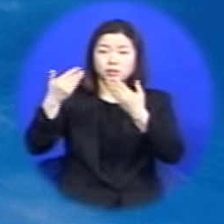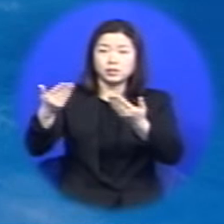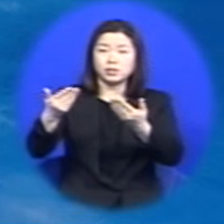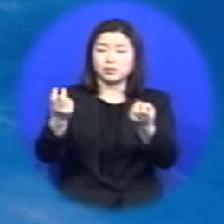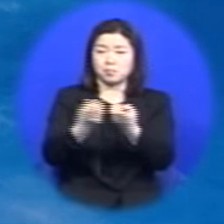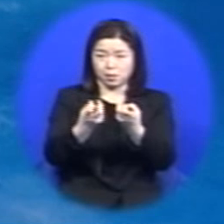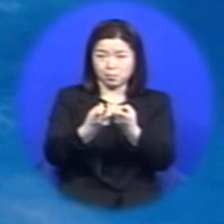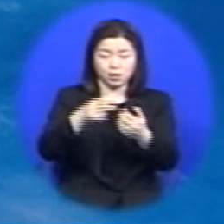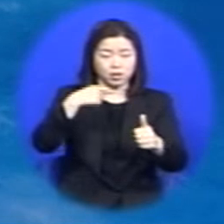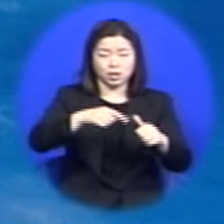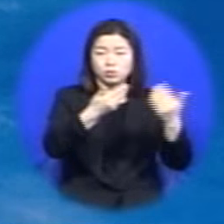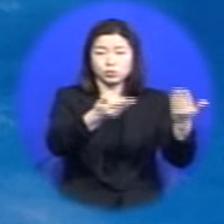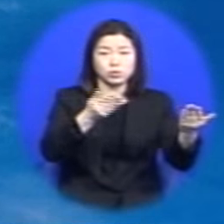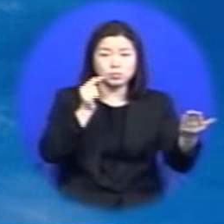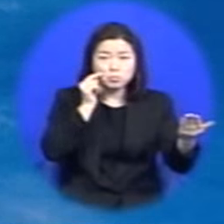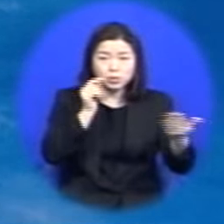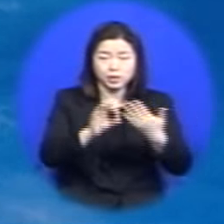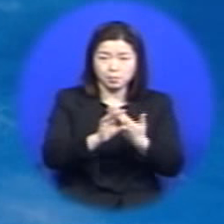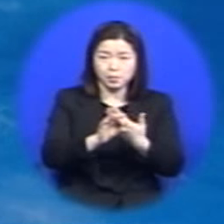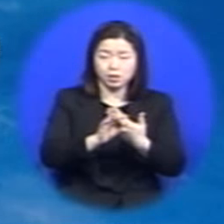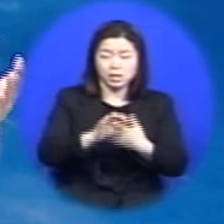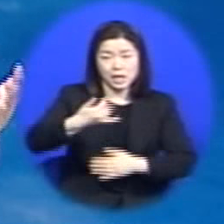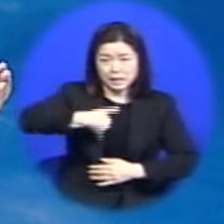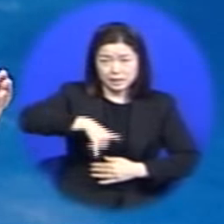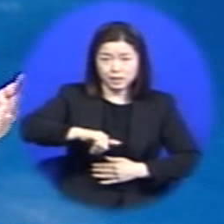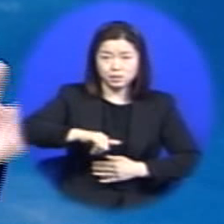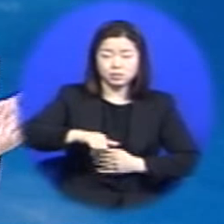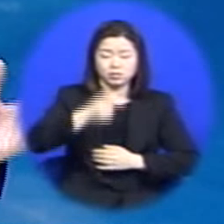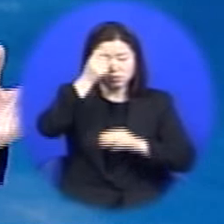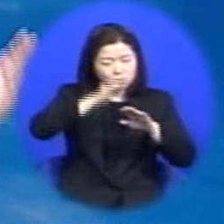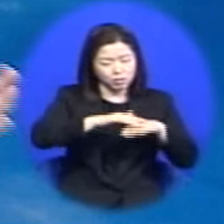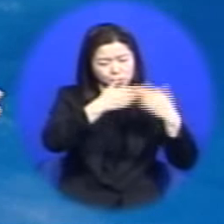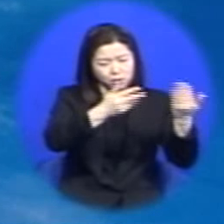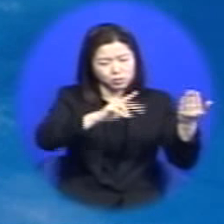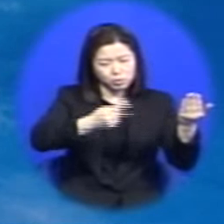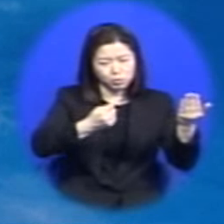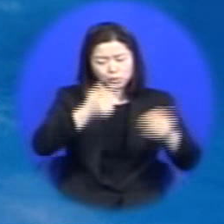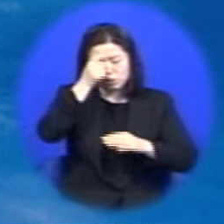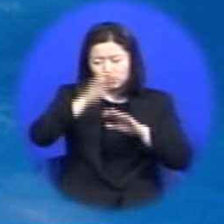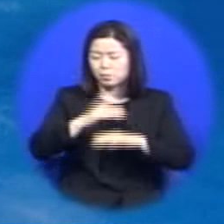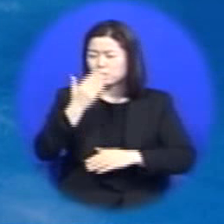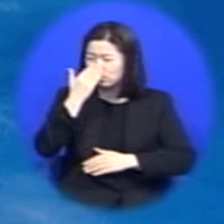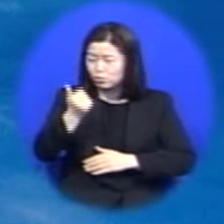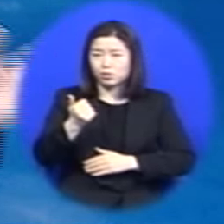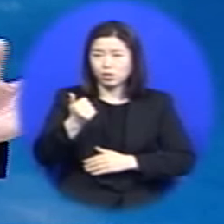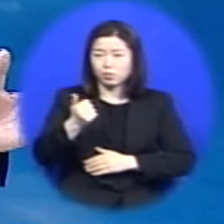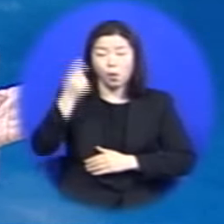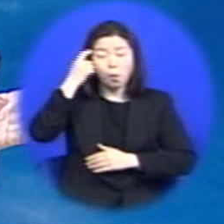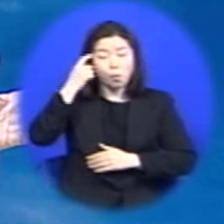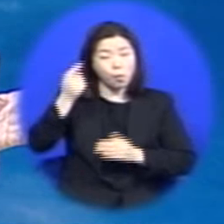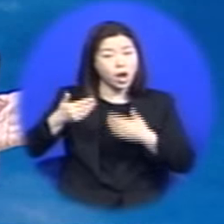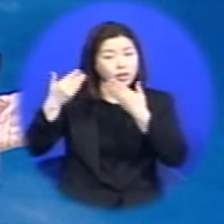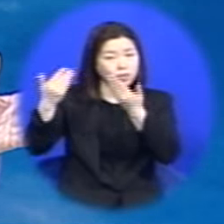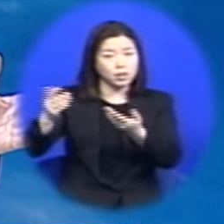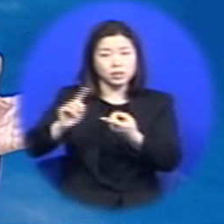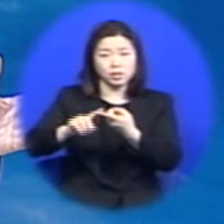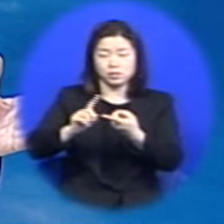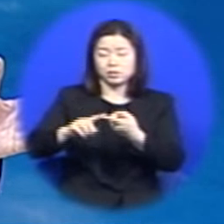못하면, 그러면 그들은 예배를 그렇게 드리면서도 예배는 지루하고 왜 드려야 되는지를